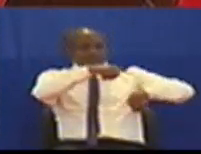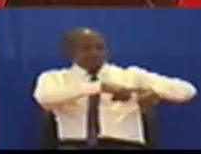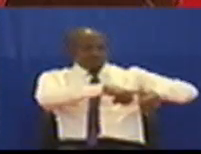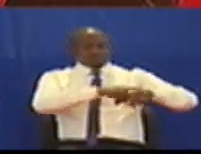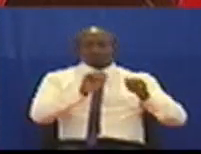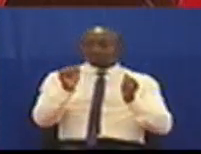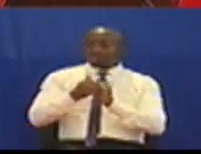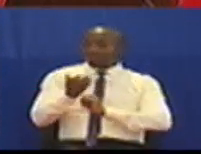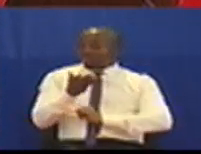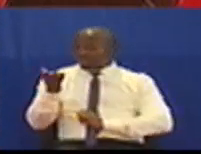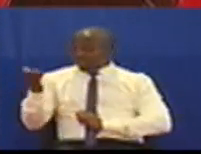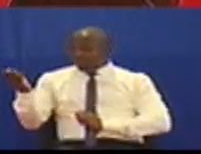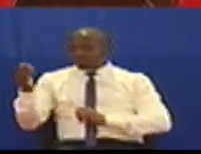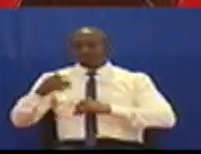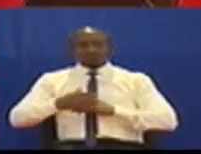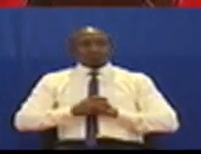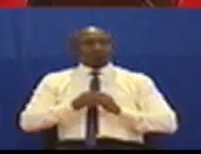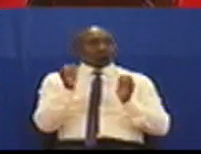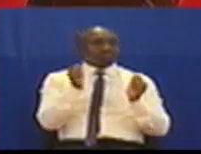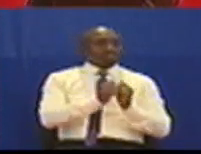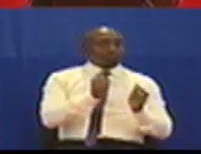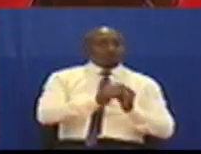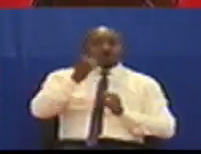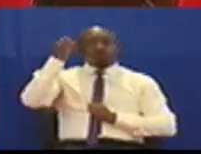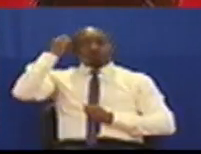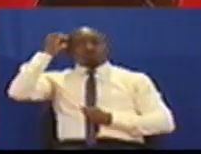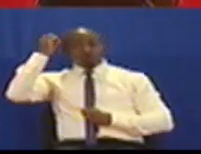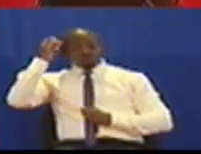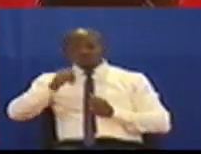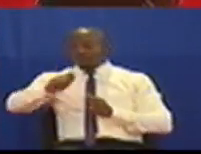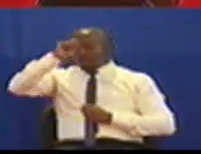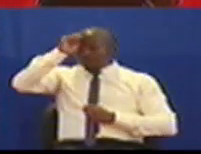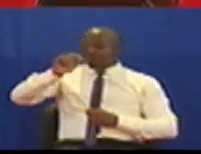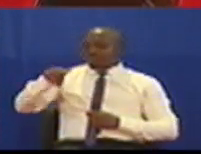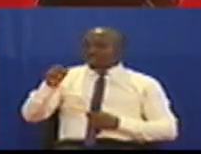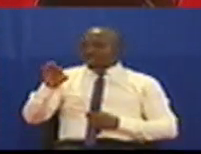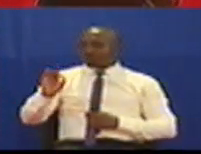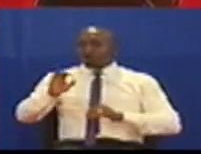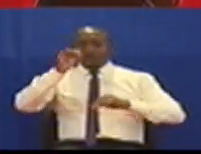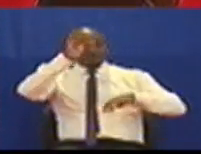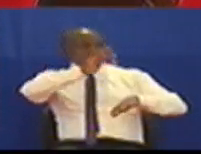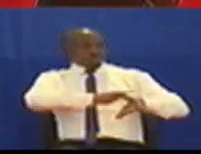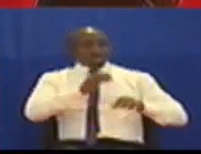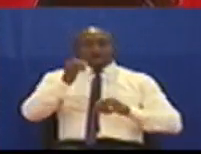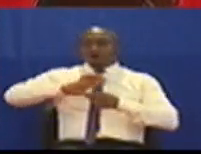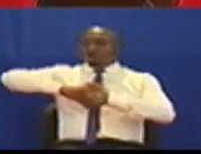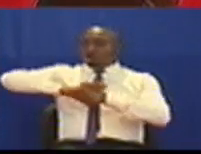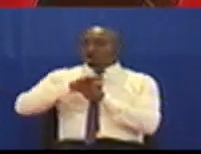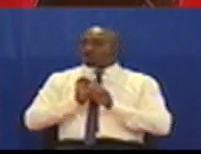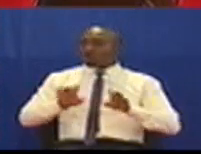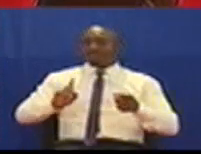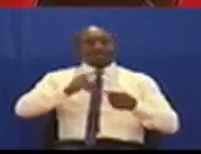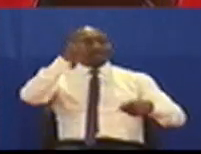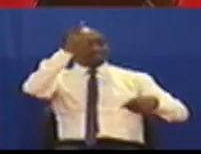Mheshimiwa Naibu Spika, ni hili swala la ugonjwa huu ambao Mheshimiwa Jafo ameugusia, ugonjwa wa corona. Ni ugonjwa ambao ni hatari